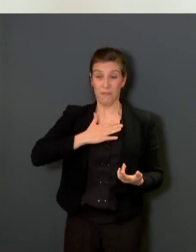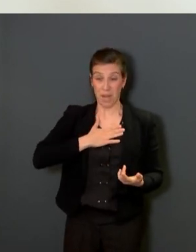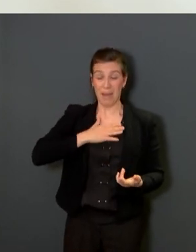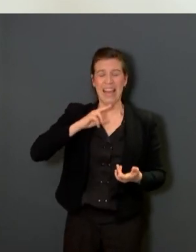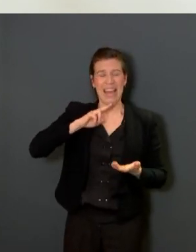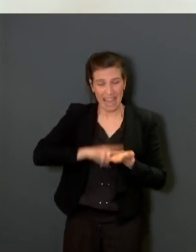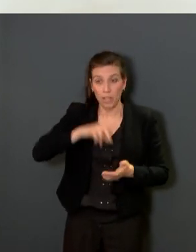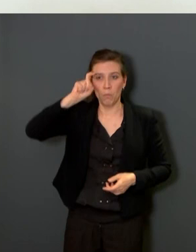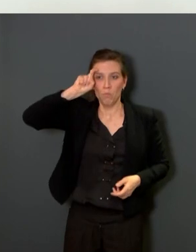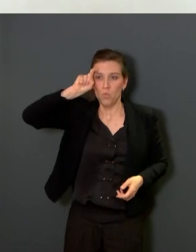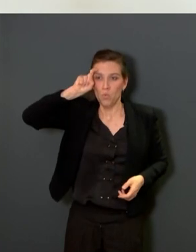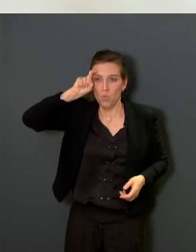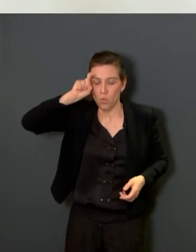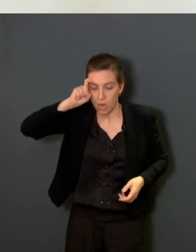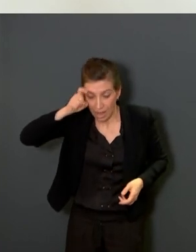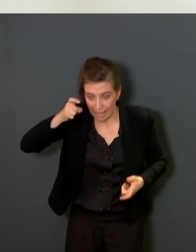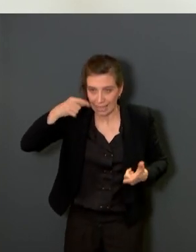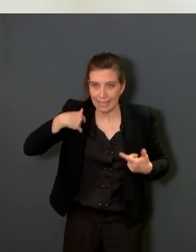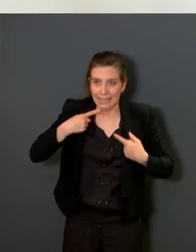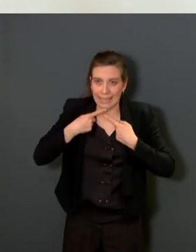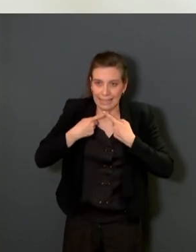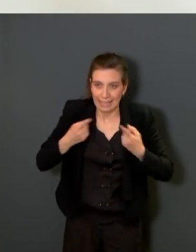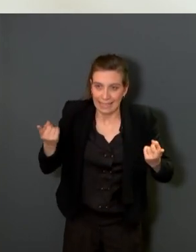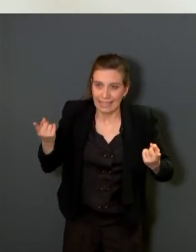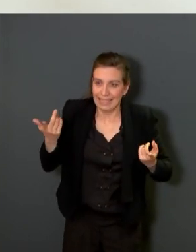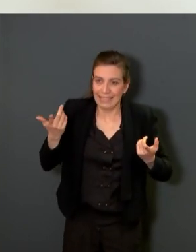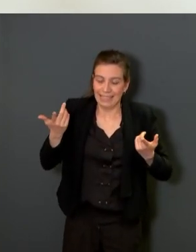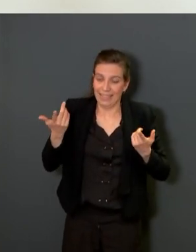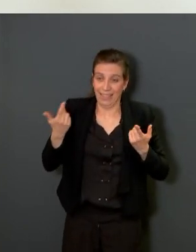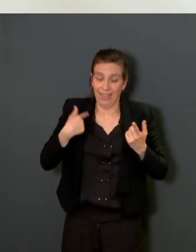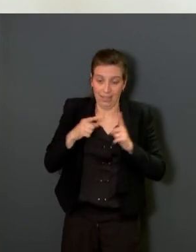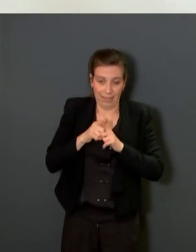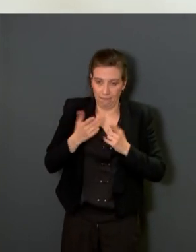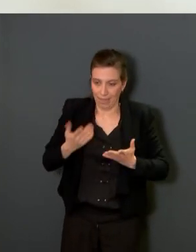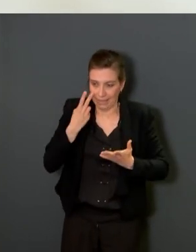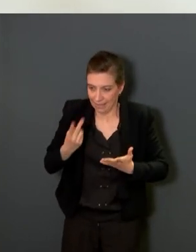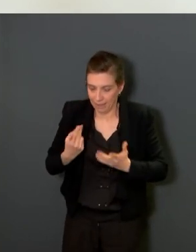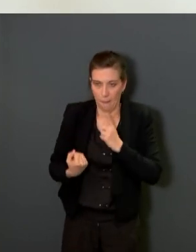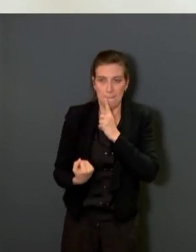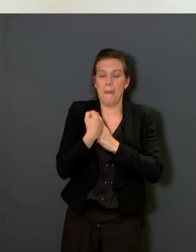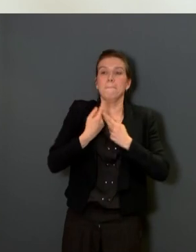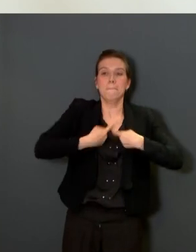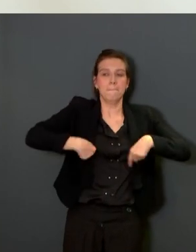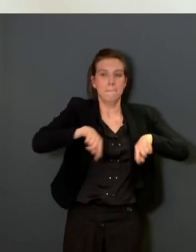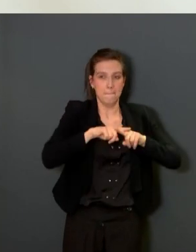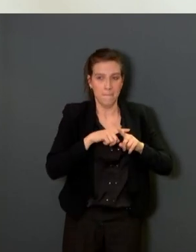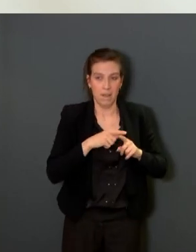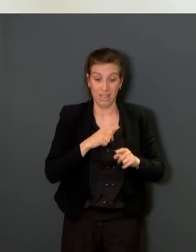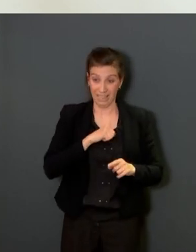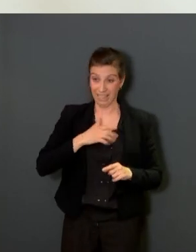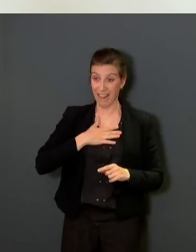En dit is een koude douche. En ik wou zelf ook dat het anders was. En ik ben zeker dat er ook velen